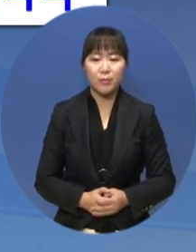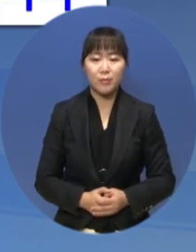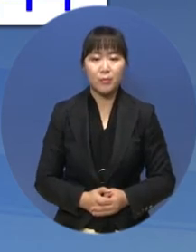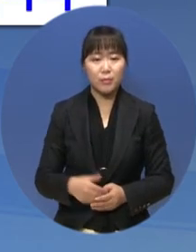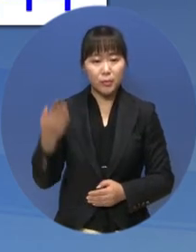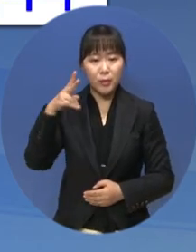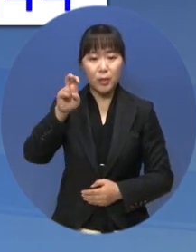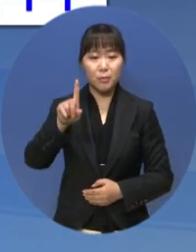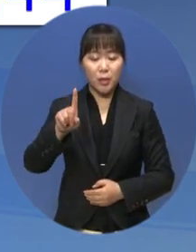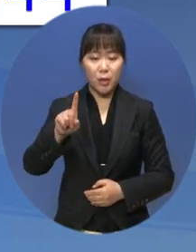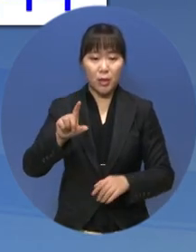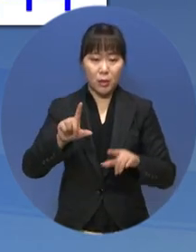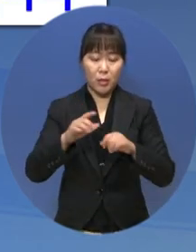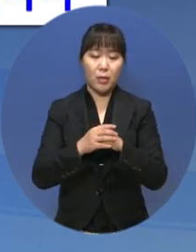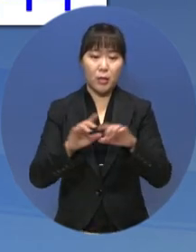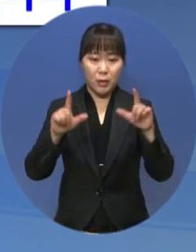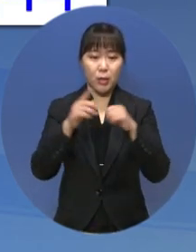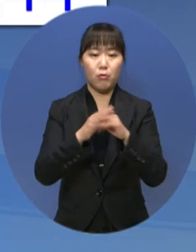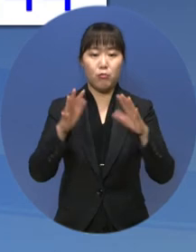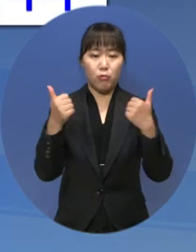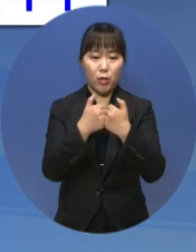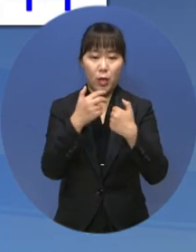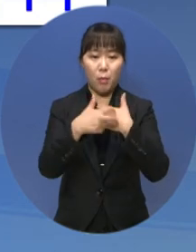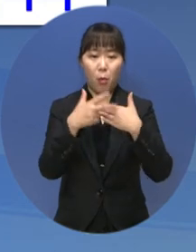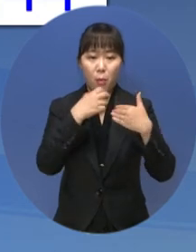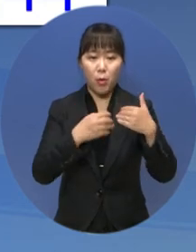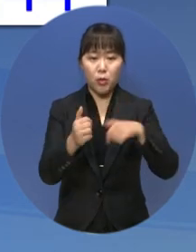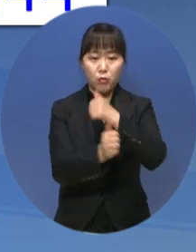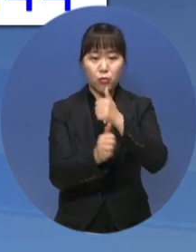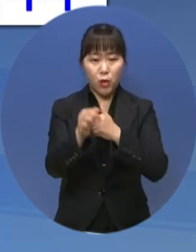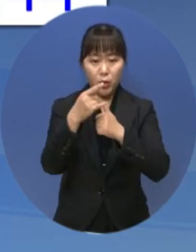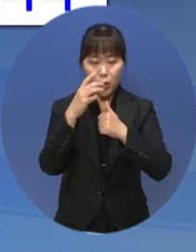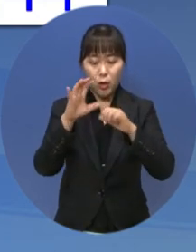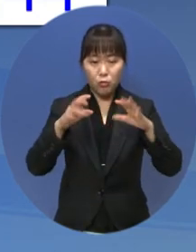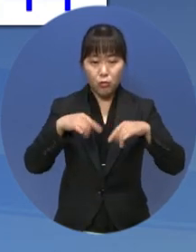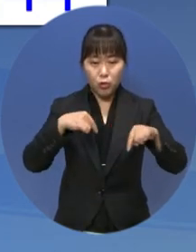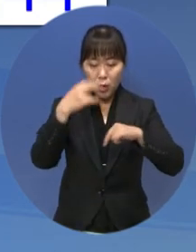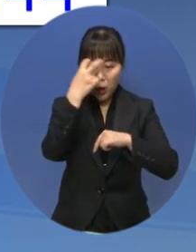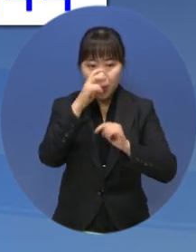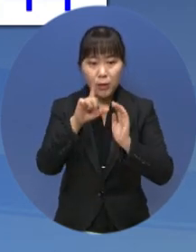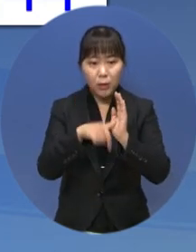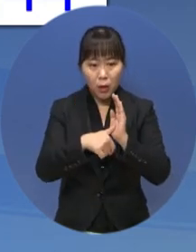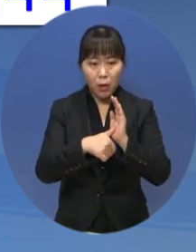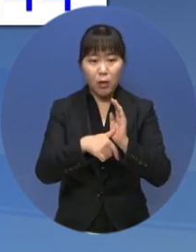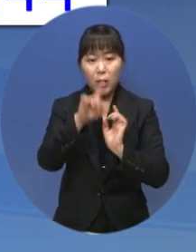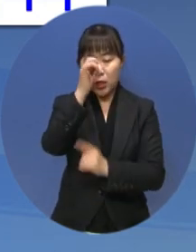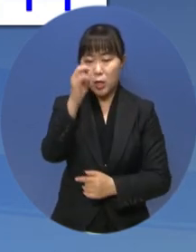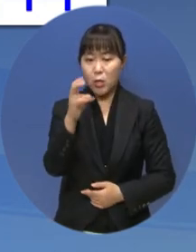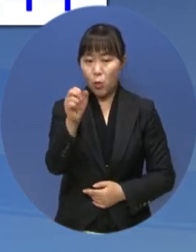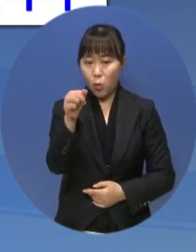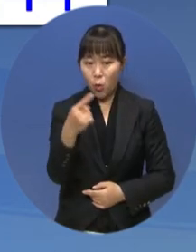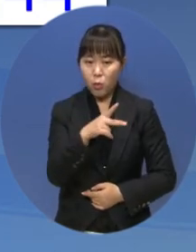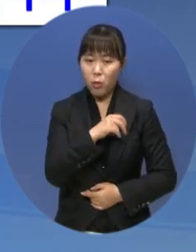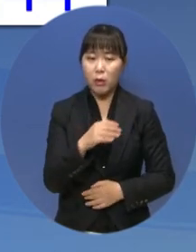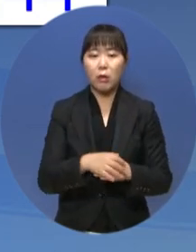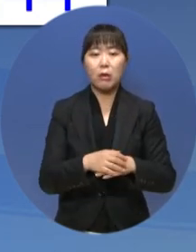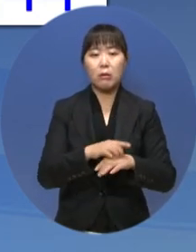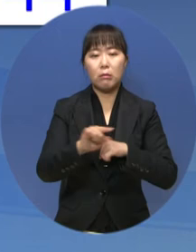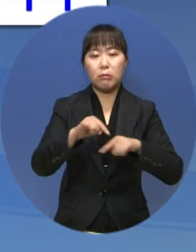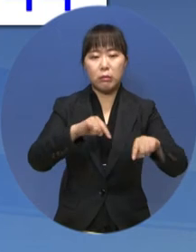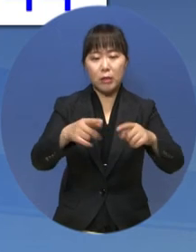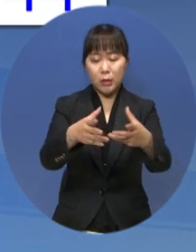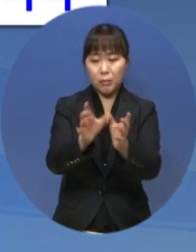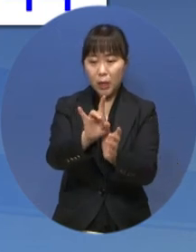지난 21일 국회 보건복지위원회 국정감사에서 무소속 이용호 의원은 지자체별 장애인